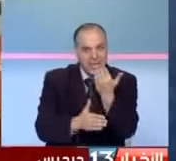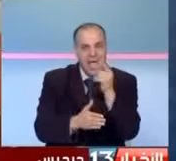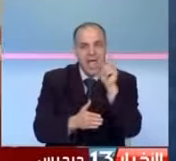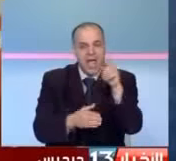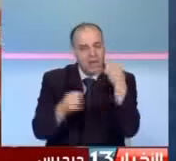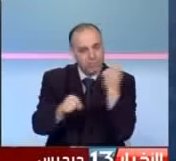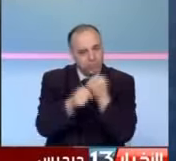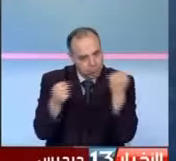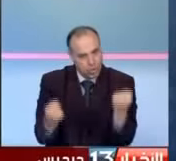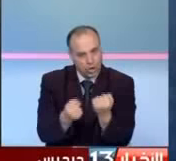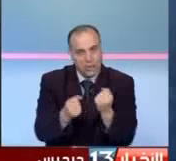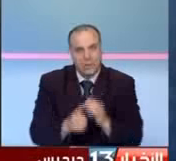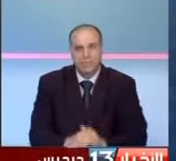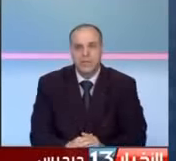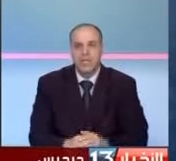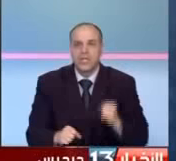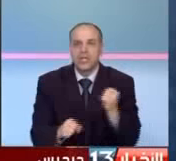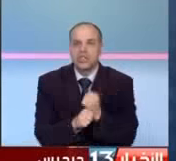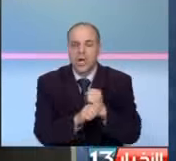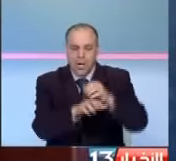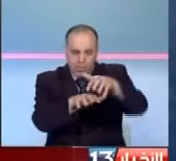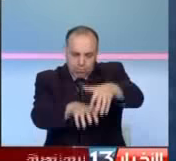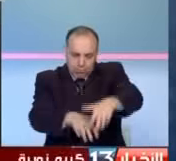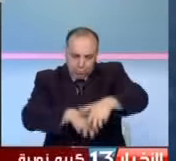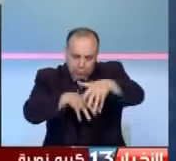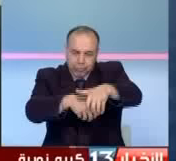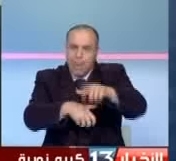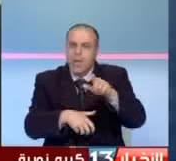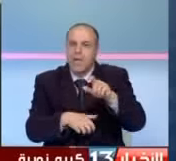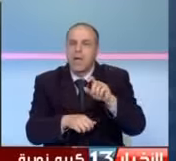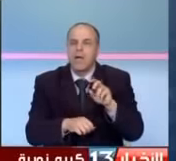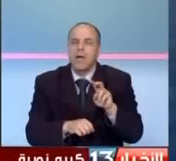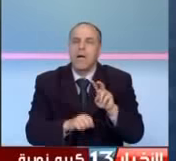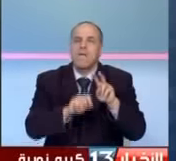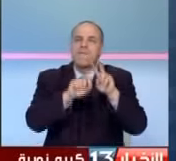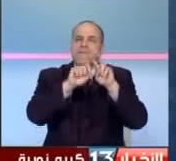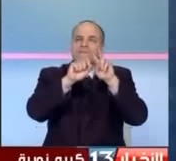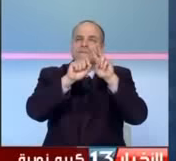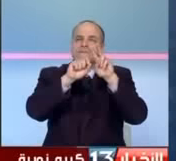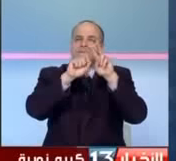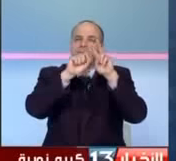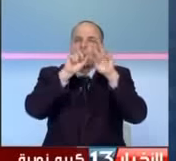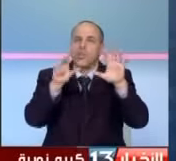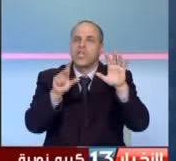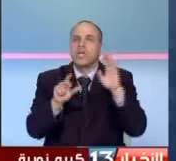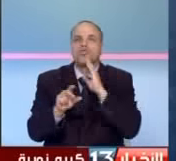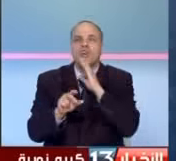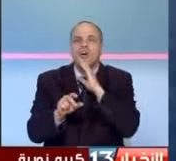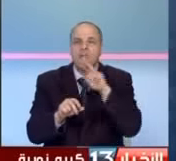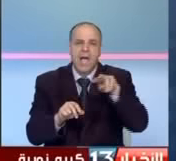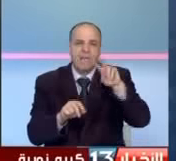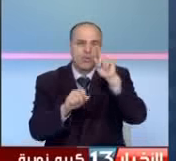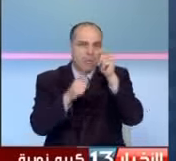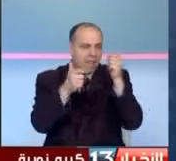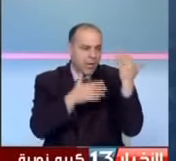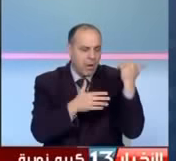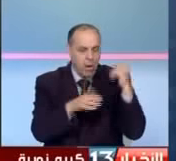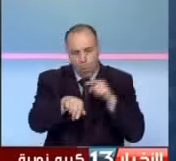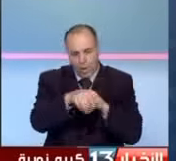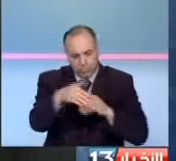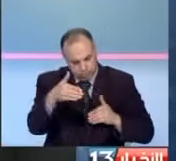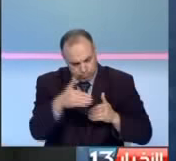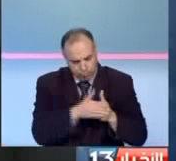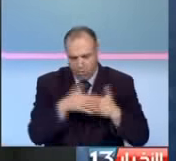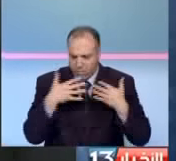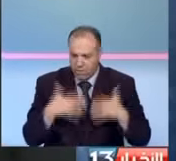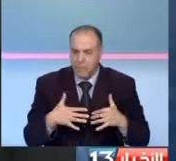من النشاط. أشغال جهر الميناء منذ 28 جانفي 2017 قبل الأجال متاعها،